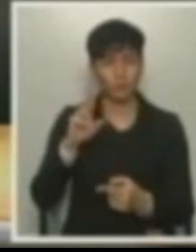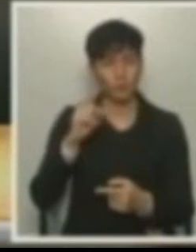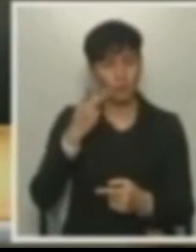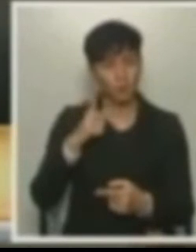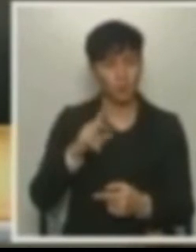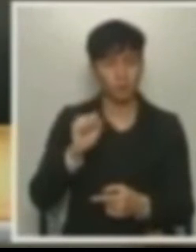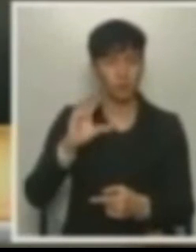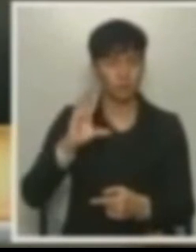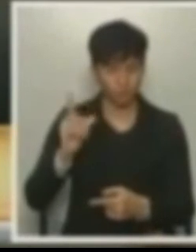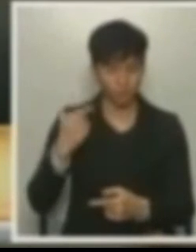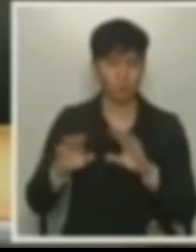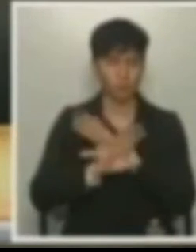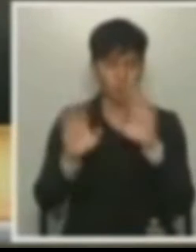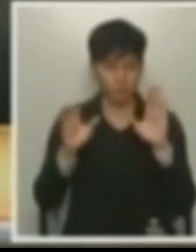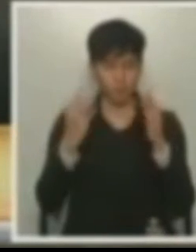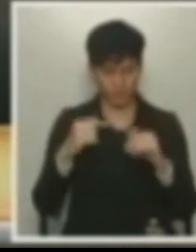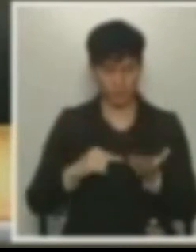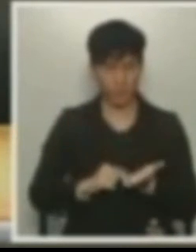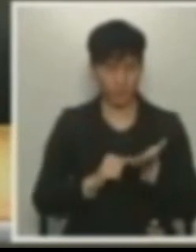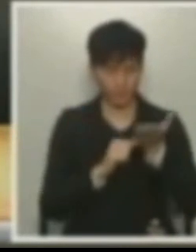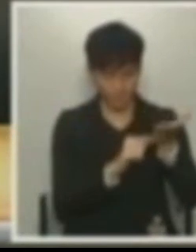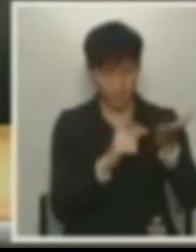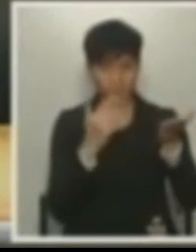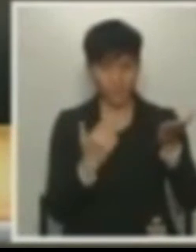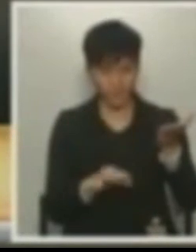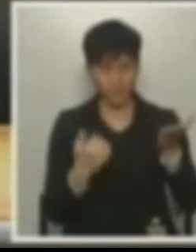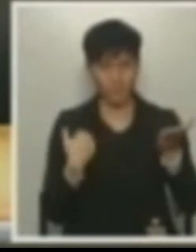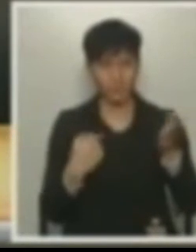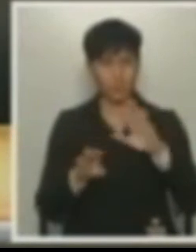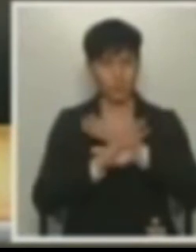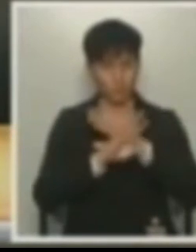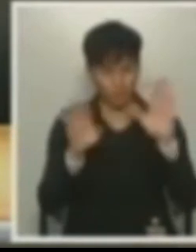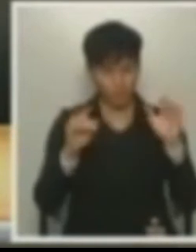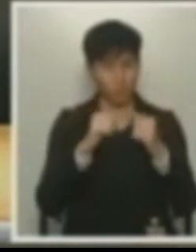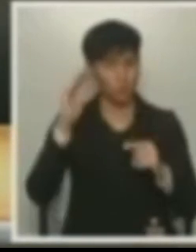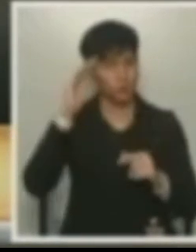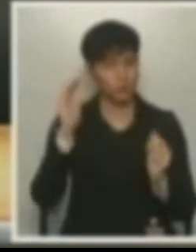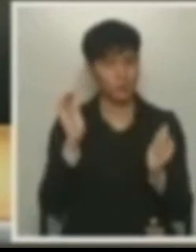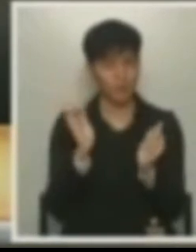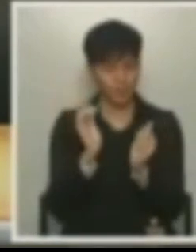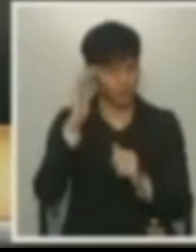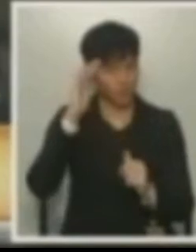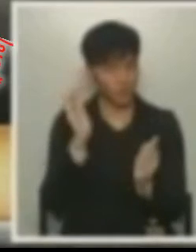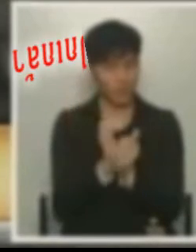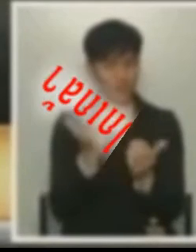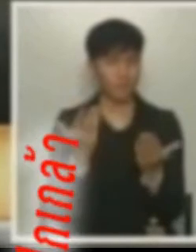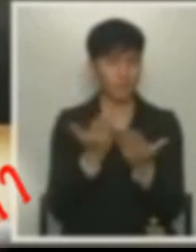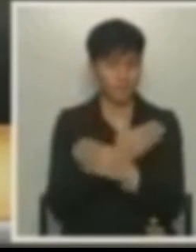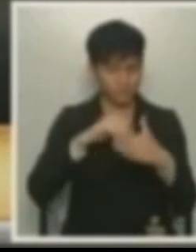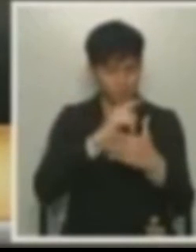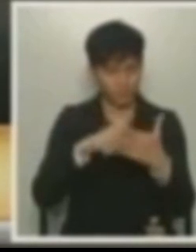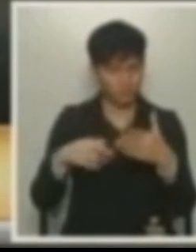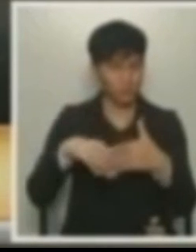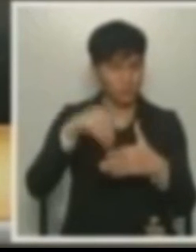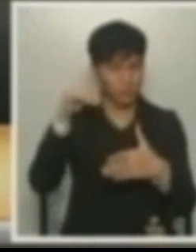ก็วันนี้ก็เตรียมจะเสนอร่างพระราชบัญญัติที่มีผลให้มีการยกเลิกการเกณฑ์ทหารเปลี่ยนไปใช้ระบบสมัครใจแทนร่างที่ผมพูดมาทั้งหมดเนี่ยไม่ได้